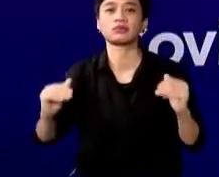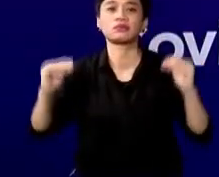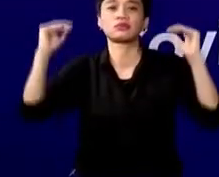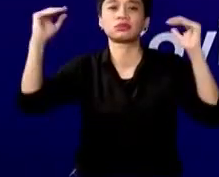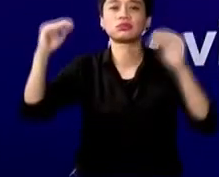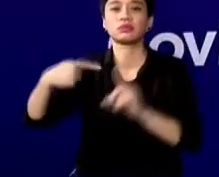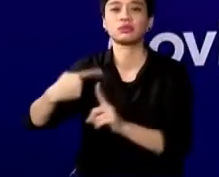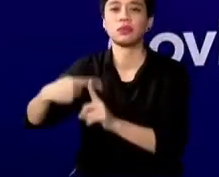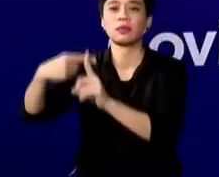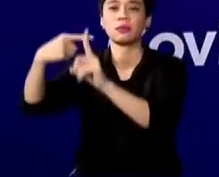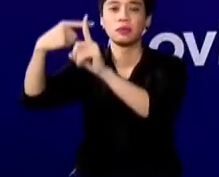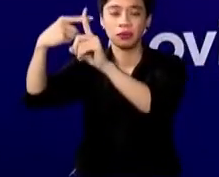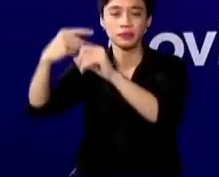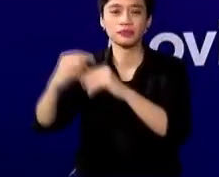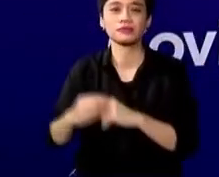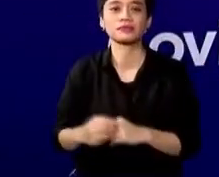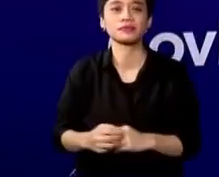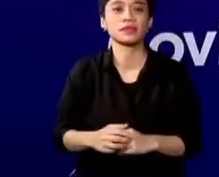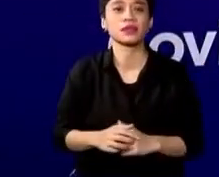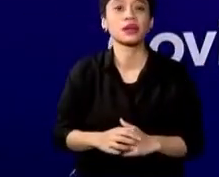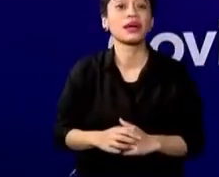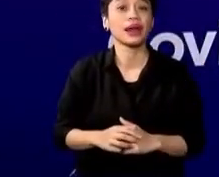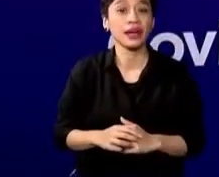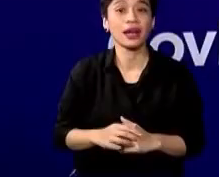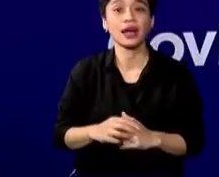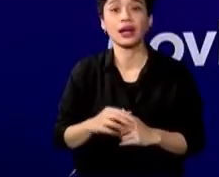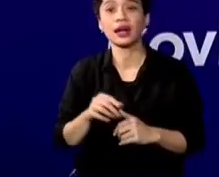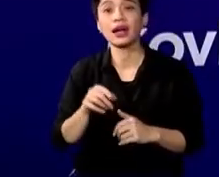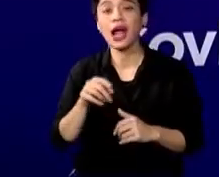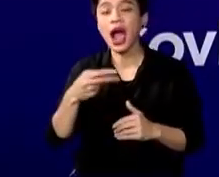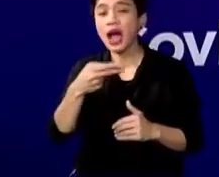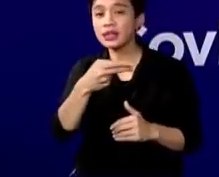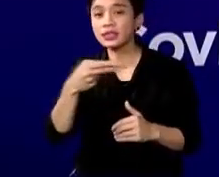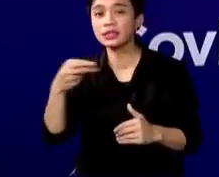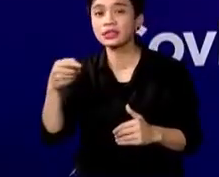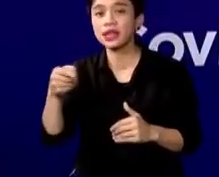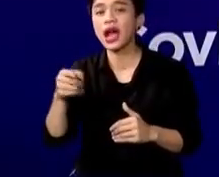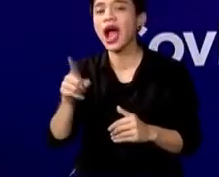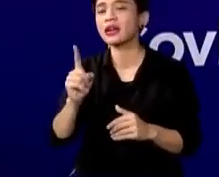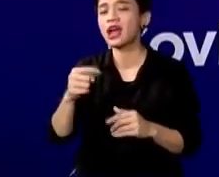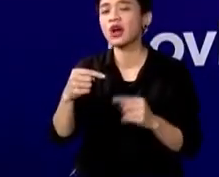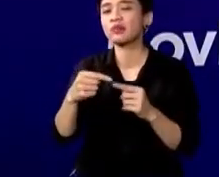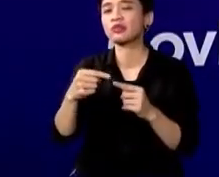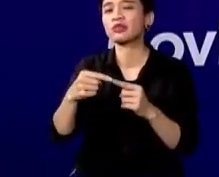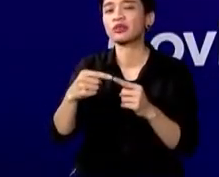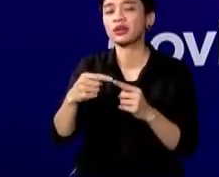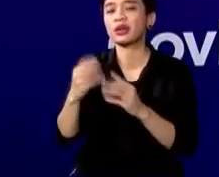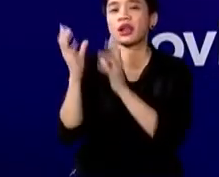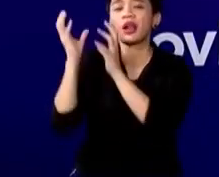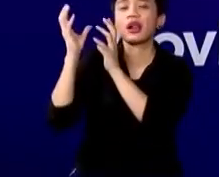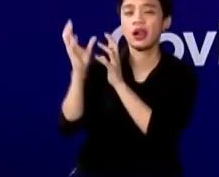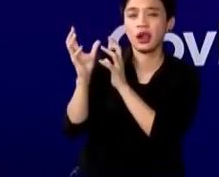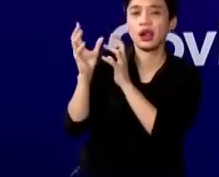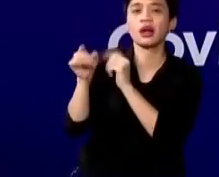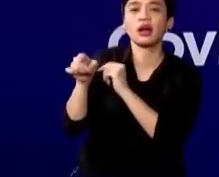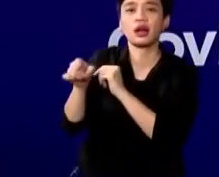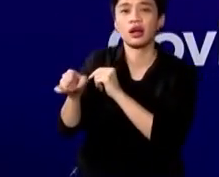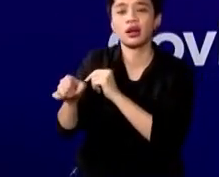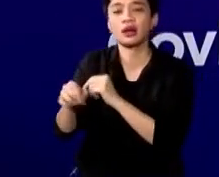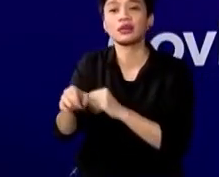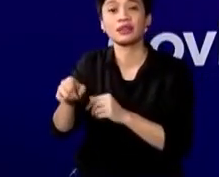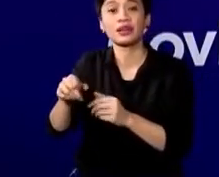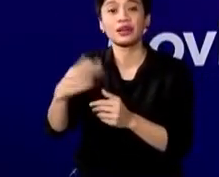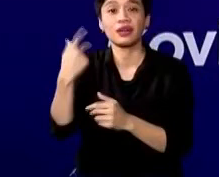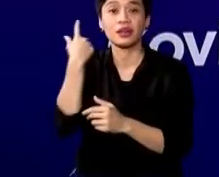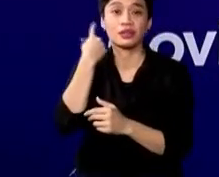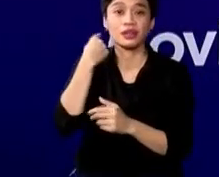E ini kita lihat bisa juga ada hubungannya dengan beban kerja jadi beban kerja dia